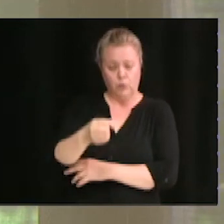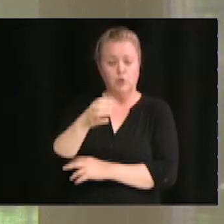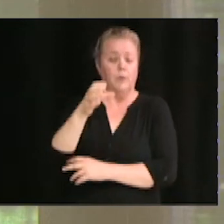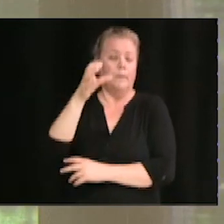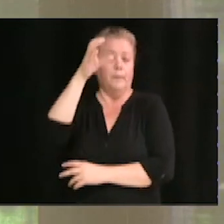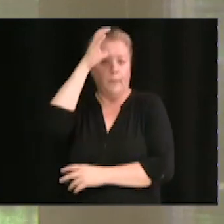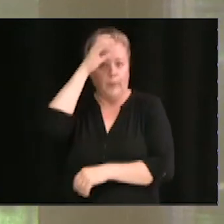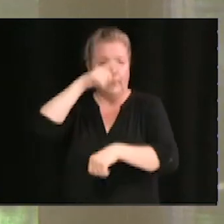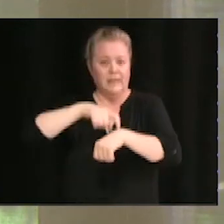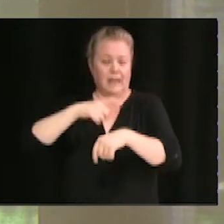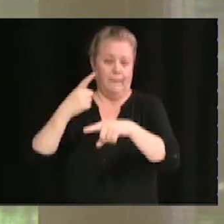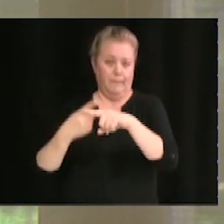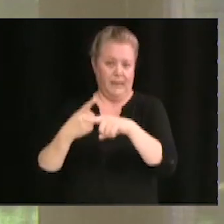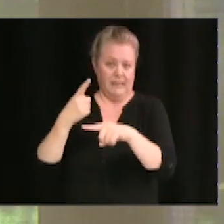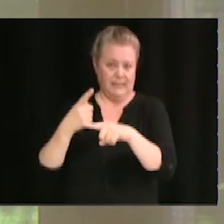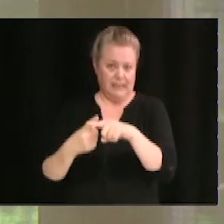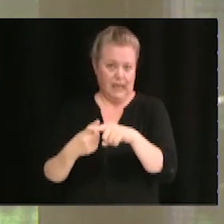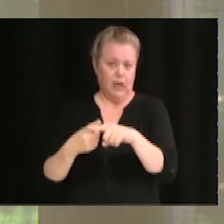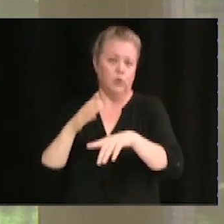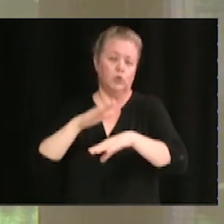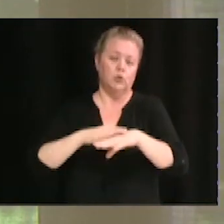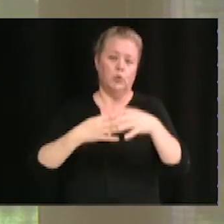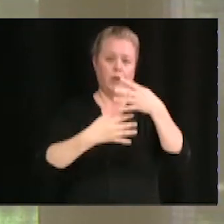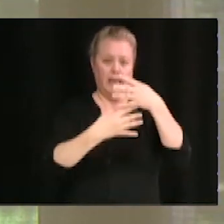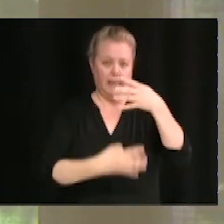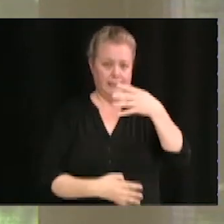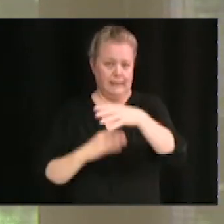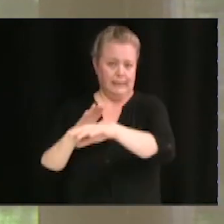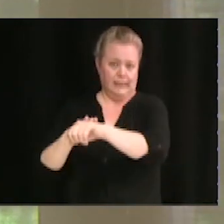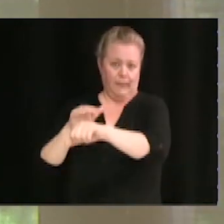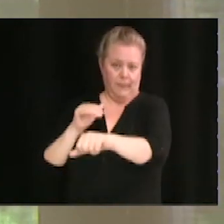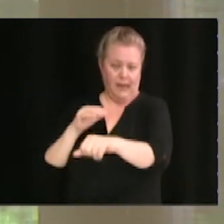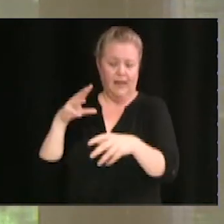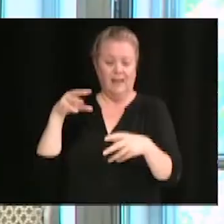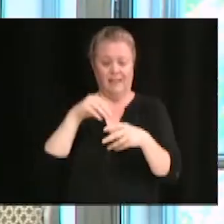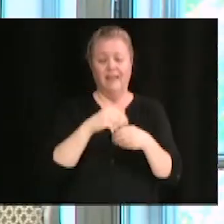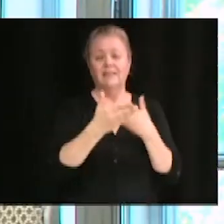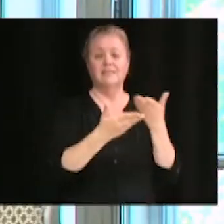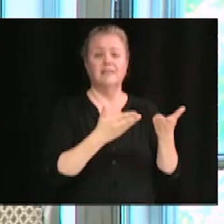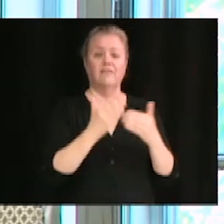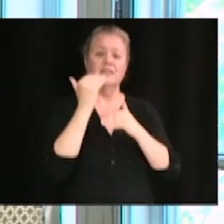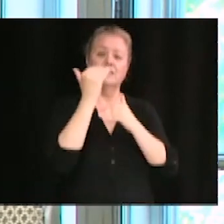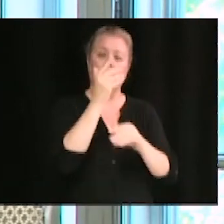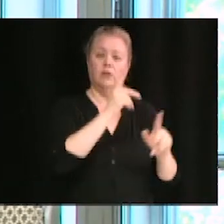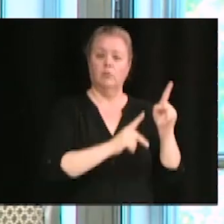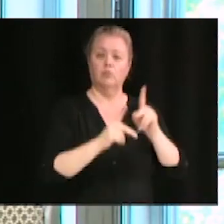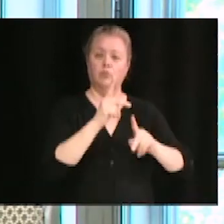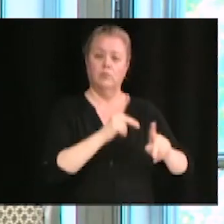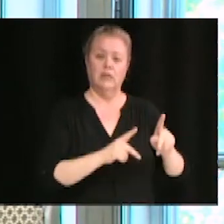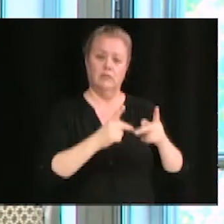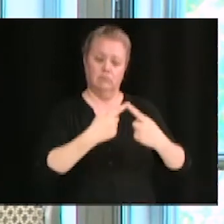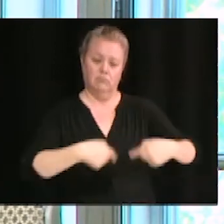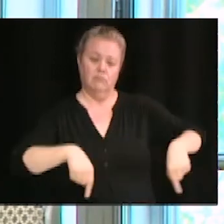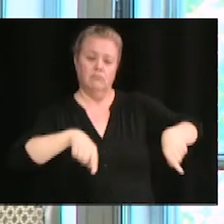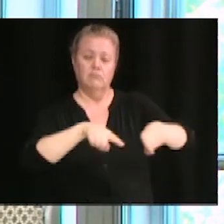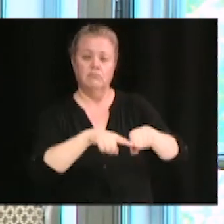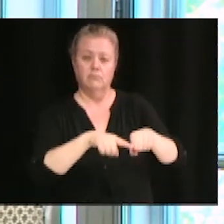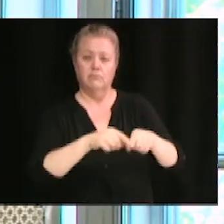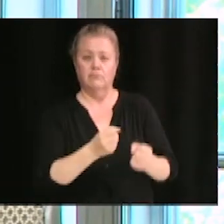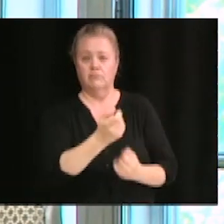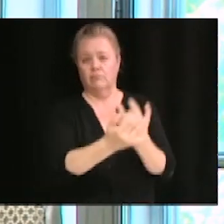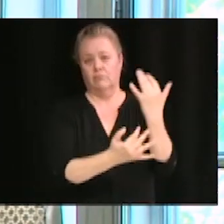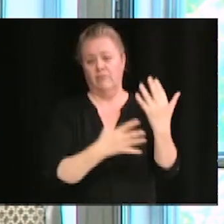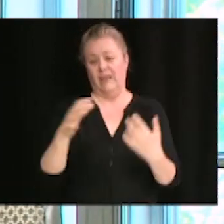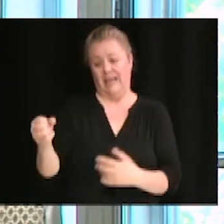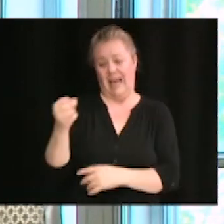au sein du service de la sécurité publique. Division des incendies. Oui. Alors, il s'agit de procéder à la réembauche de M. Andy